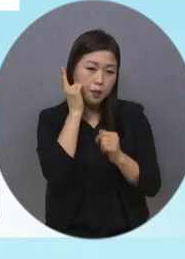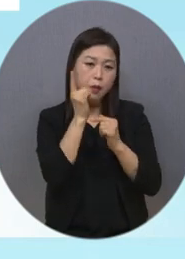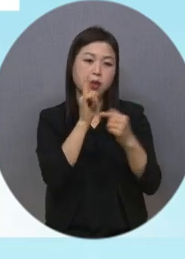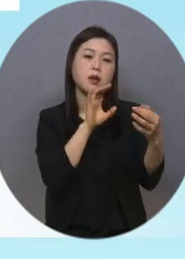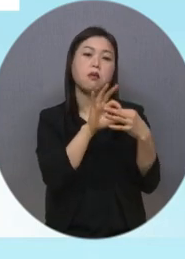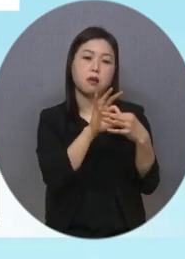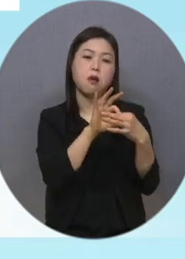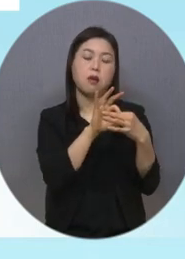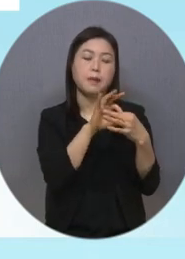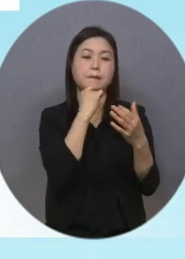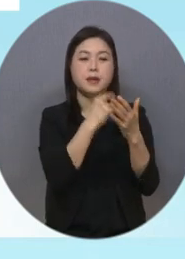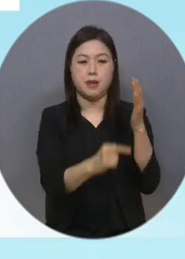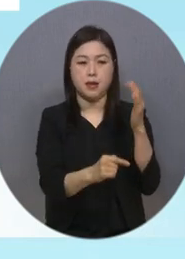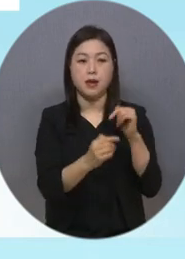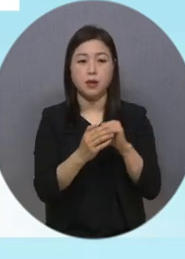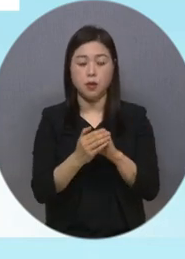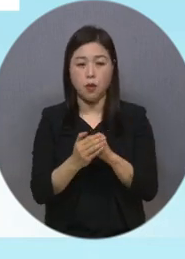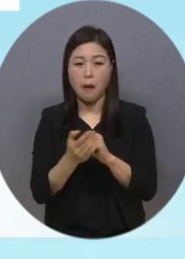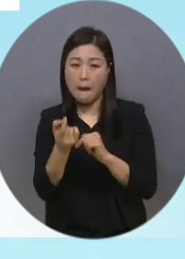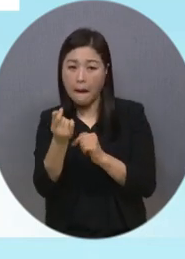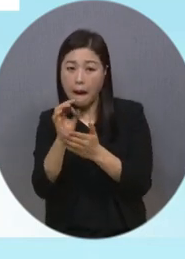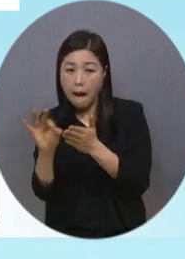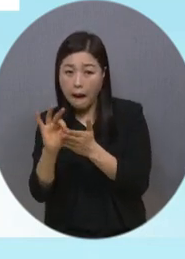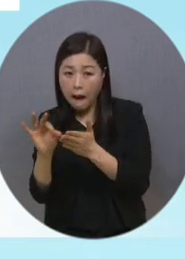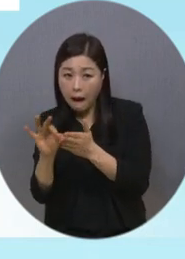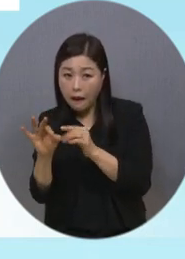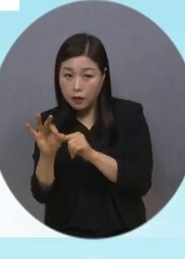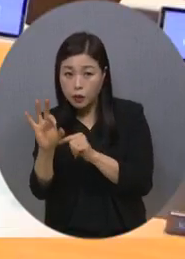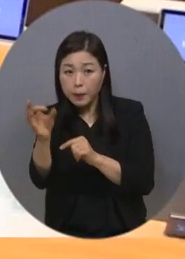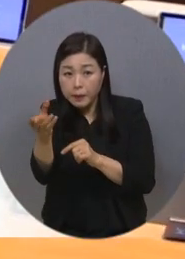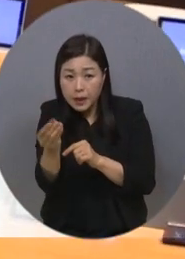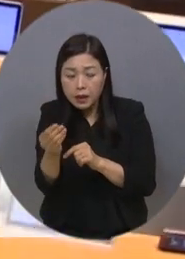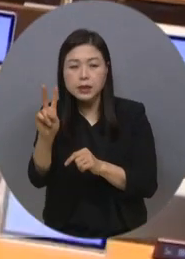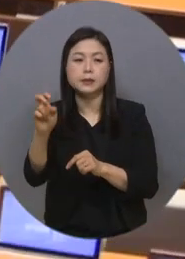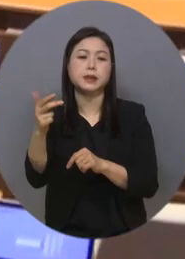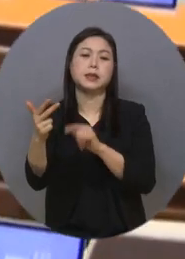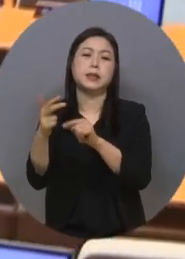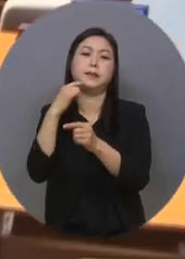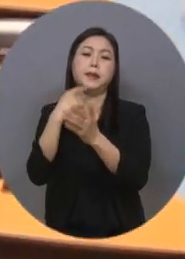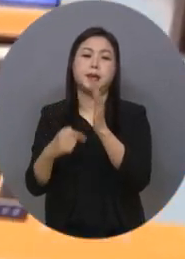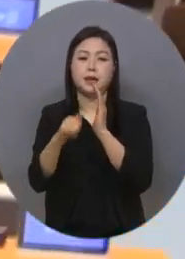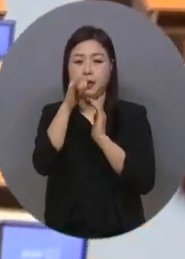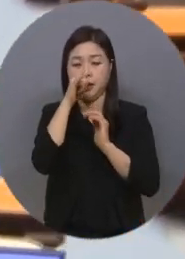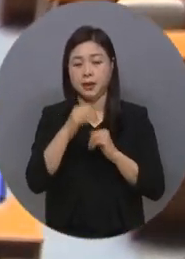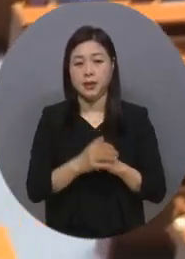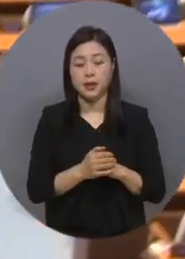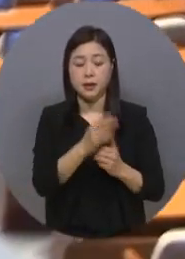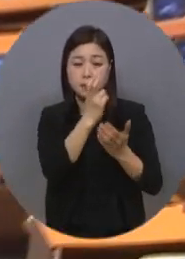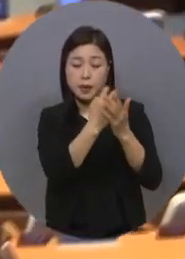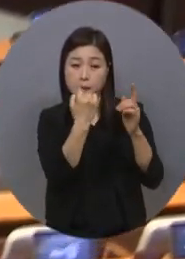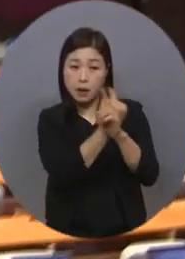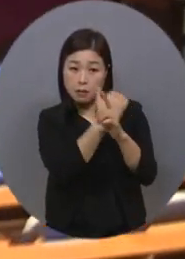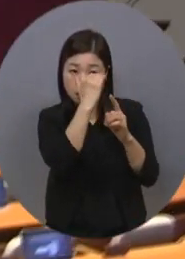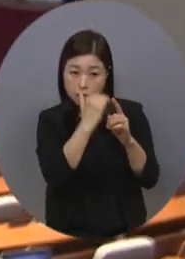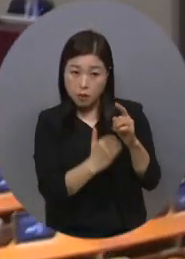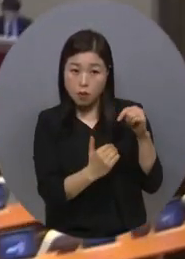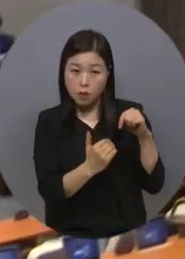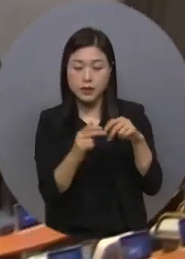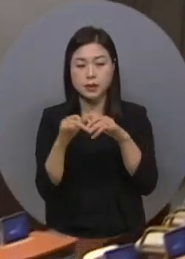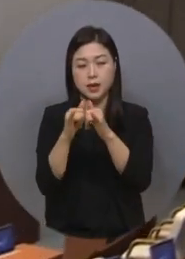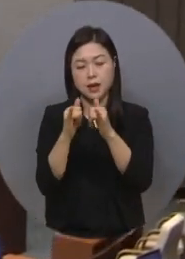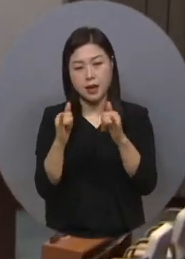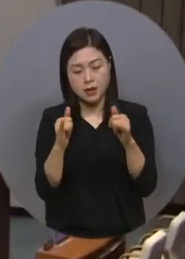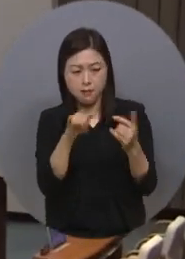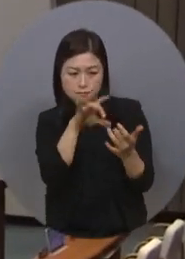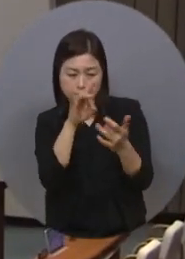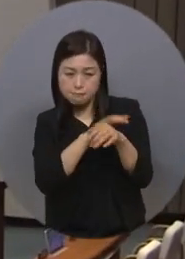27건은 소액결제 및 대출 피해로 나타났습니다 이에 개정안에서는 장애인이 합리적인 선택을 할